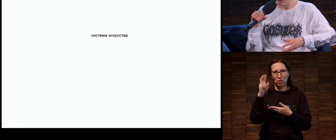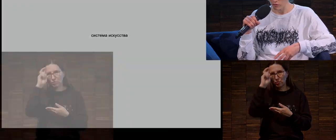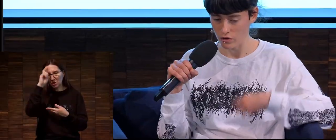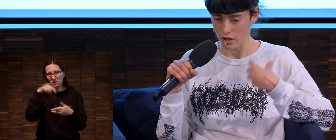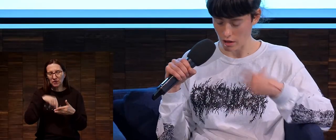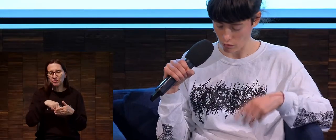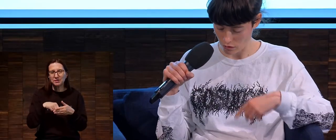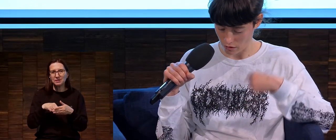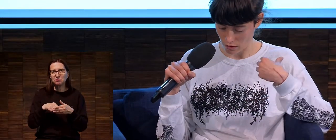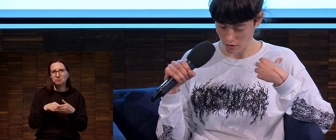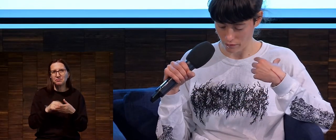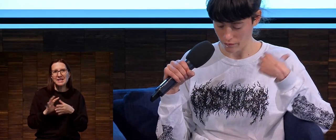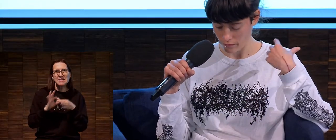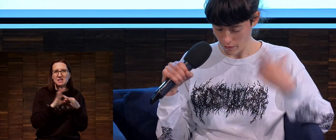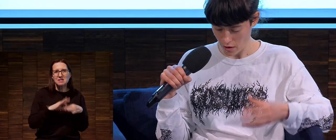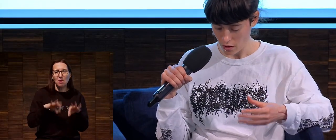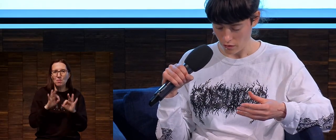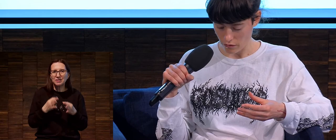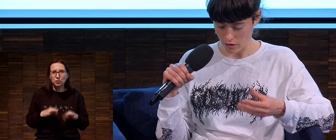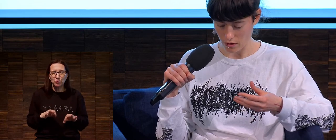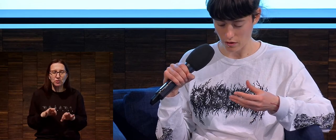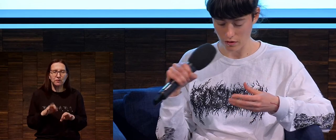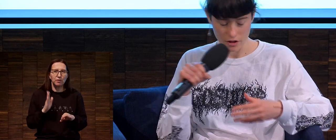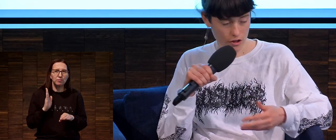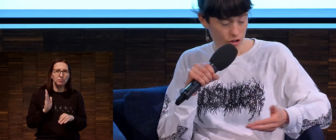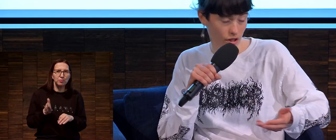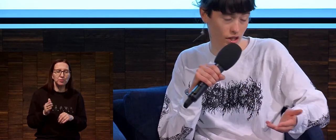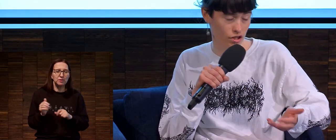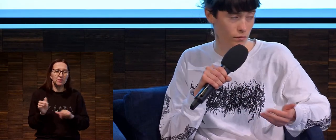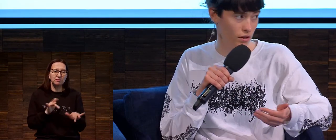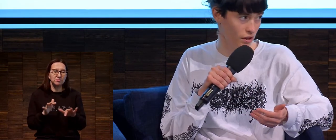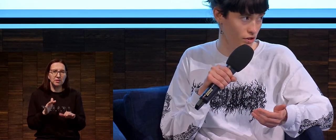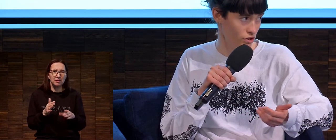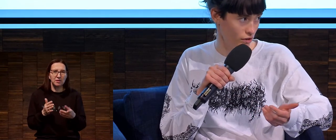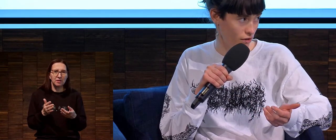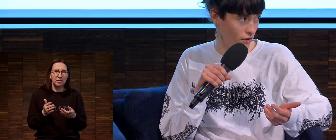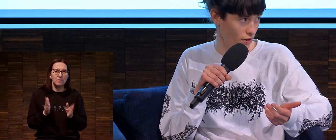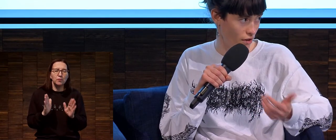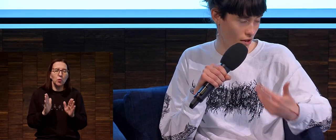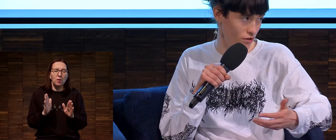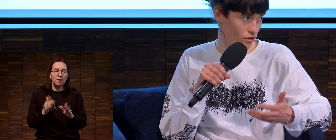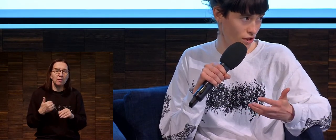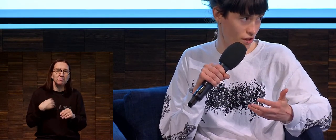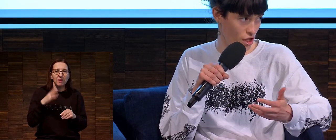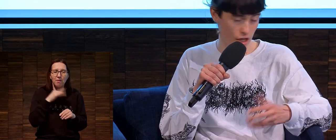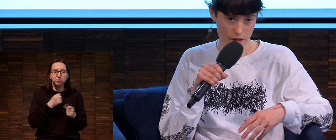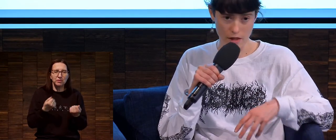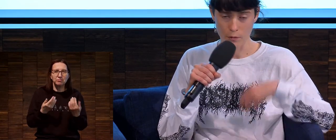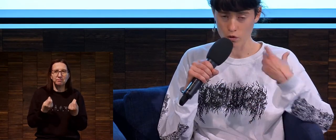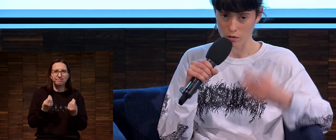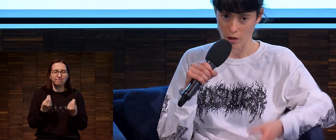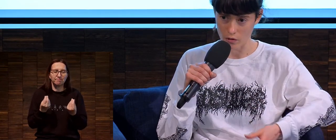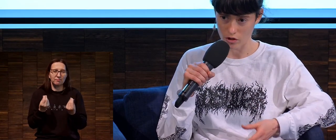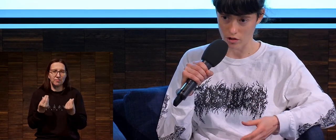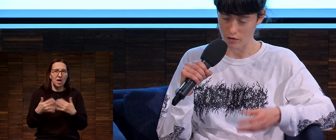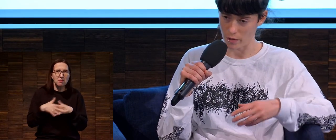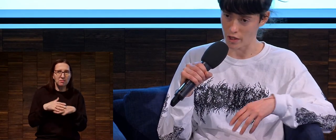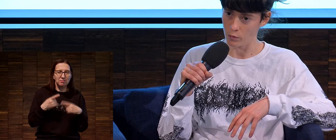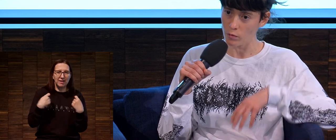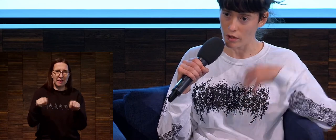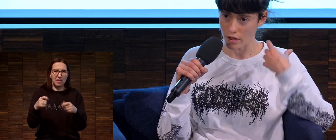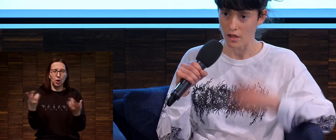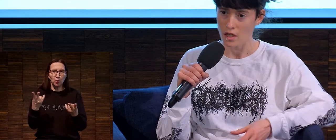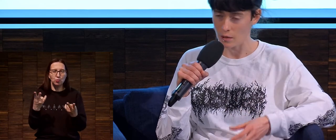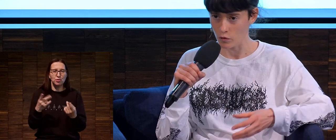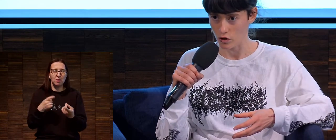система искусств функционирует в классических режимах рыночных отношений. Им нужно бороться за